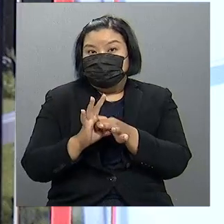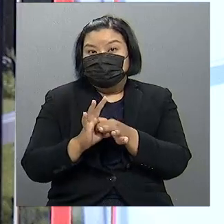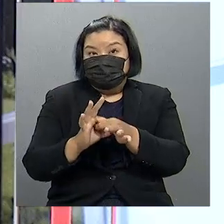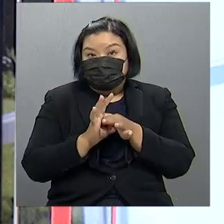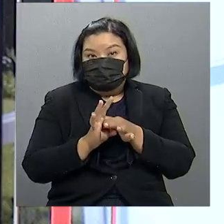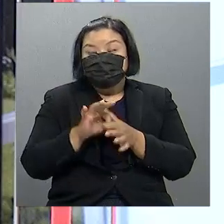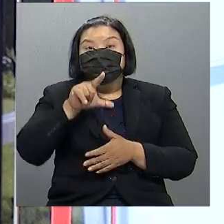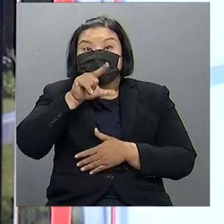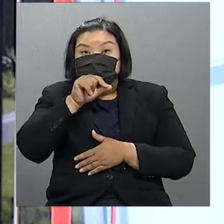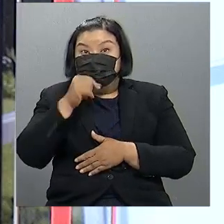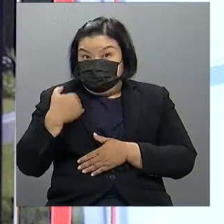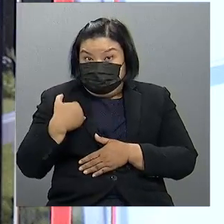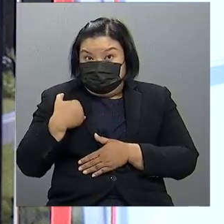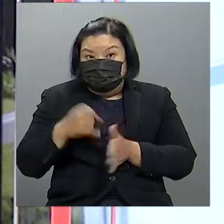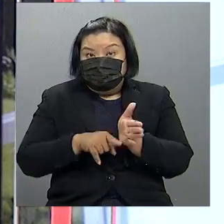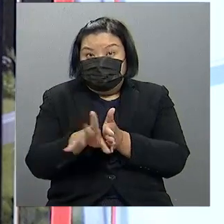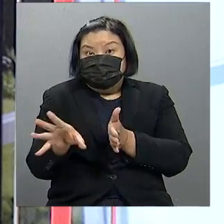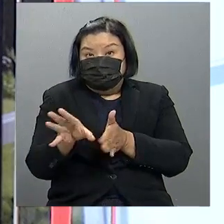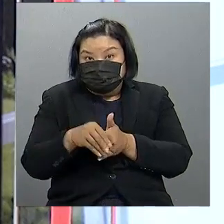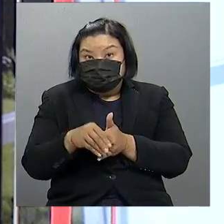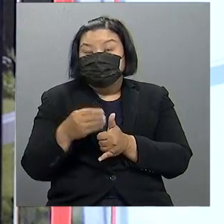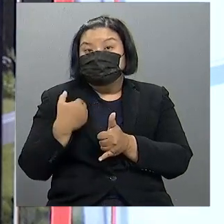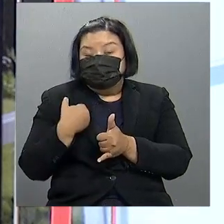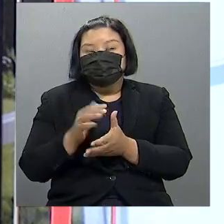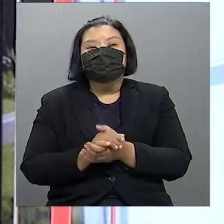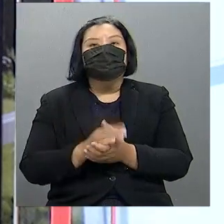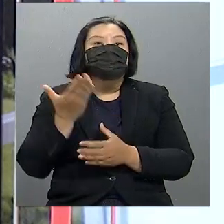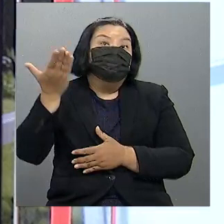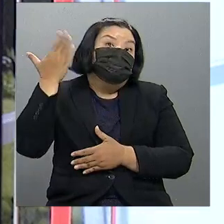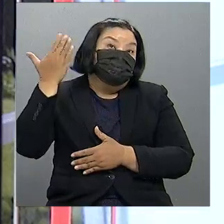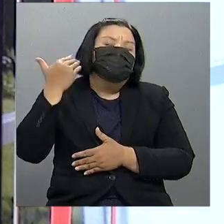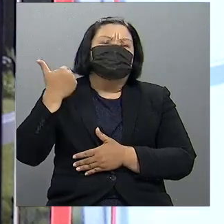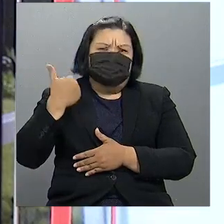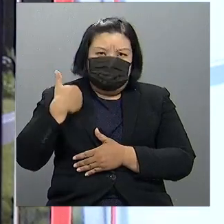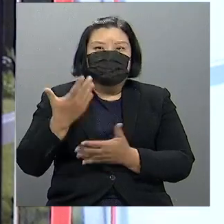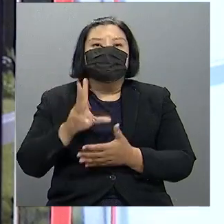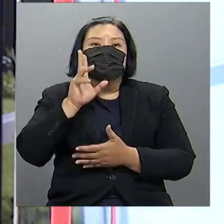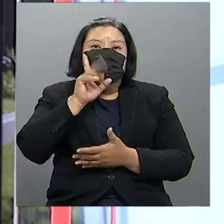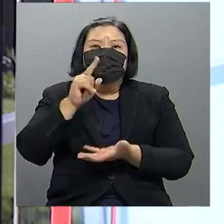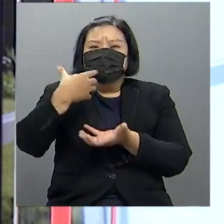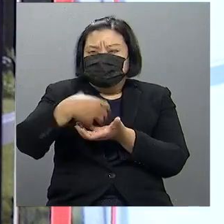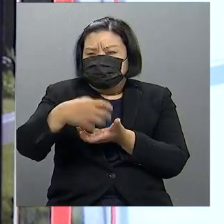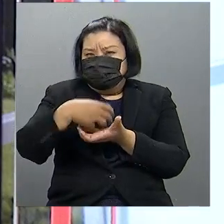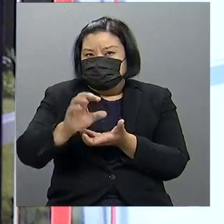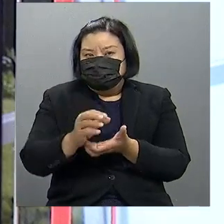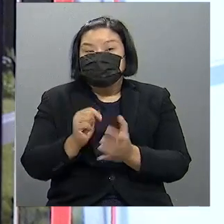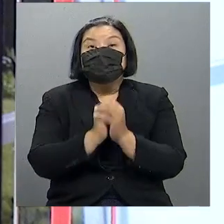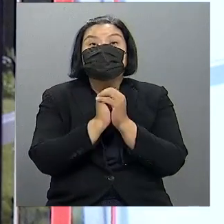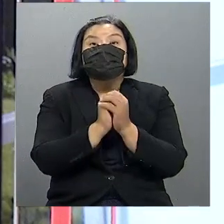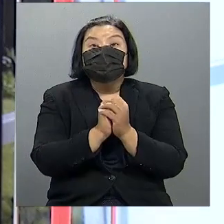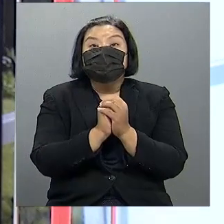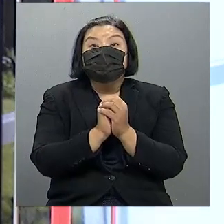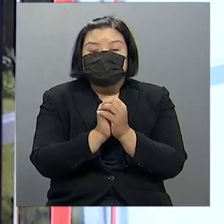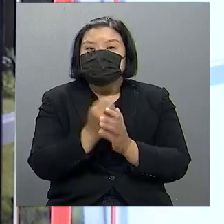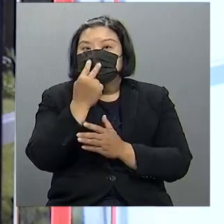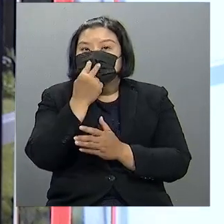คุณผู้ชมเหนือนอกจากนี้ไม่กี่วันที่ผ่านมานะครับก็มีการนำเสนอข่าวครับในประเทศจีนเขาพบคนที่ติดโรคไข้หวัดนก แต่เป็นไ